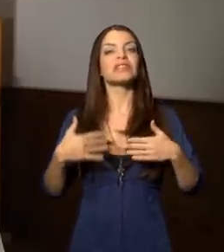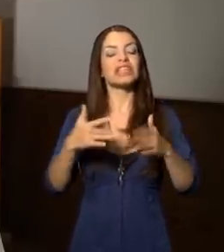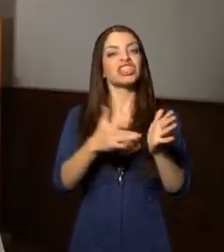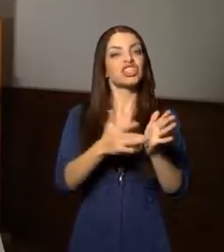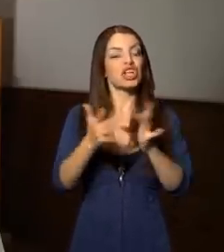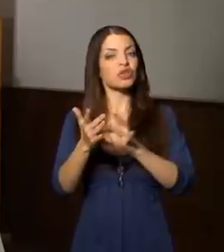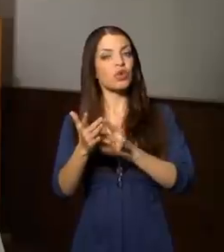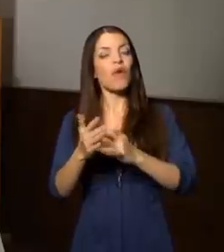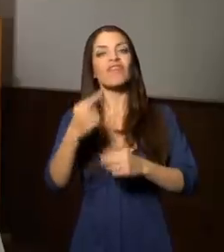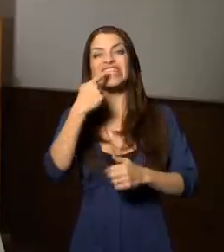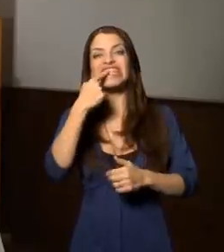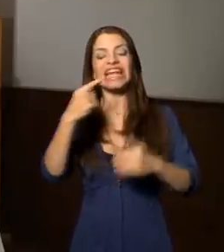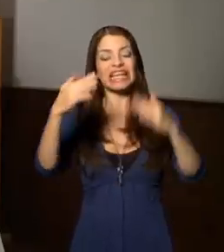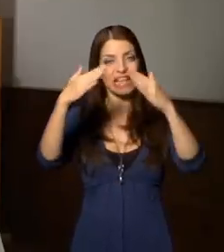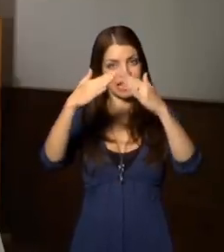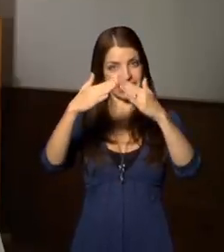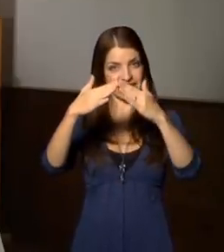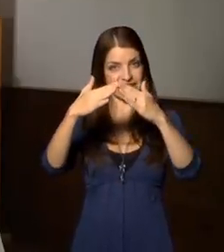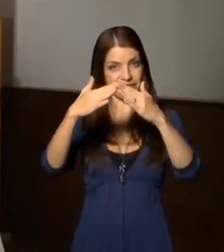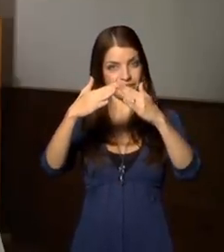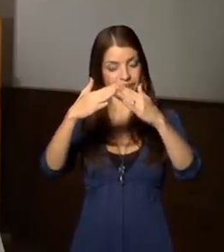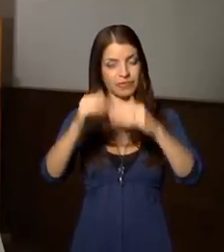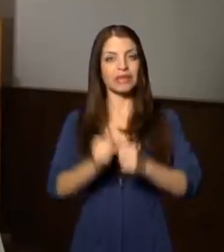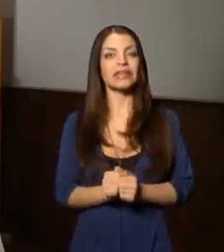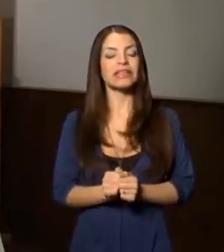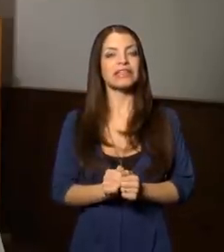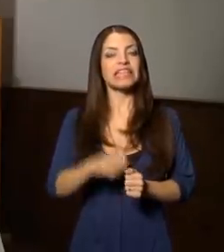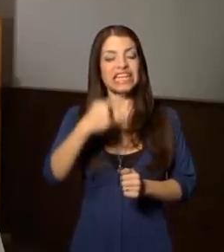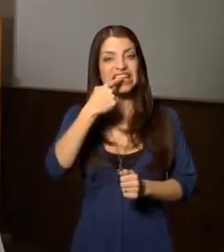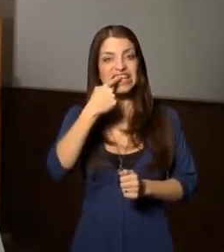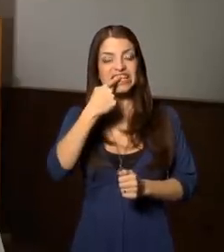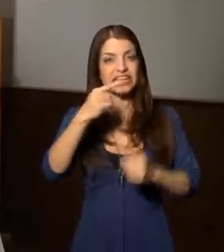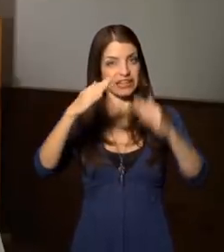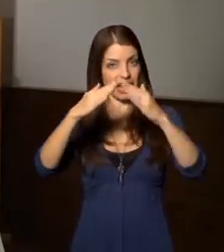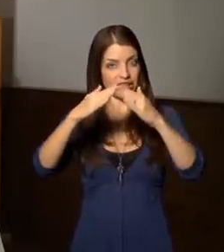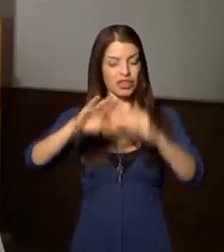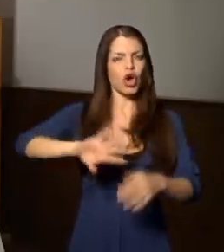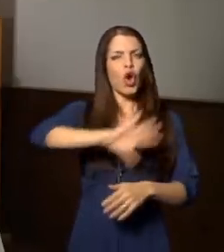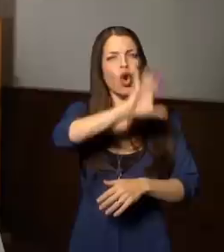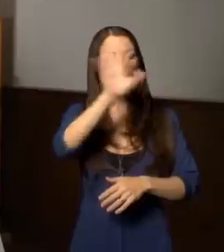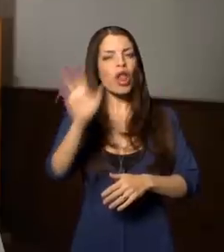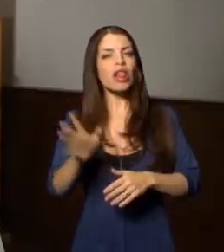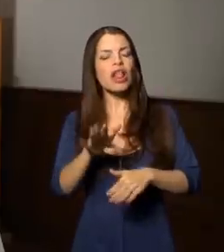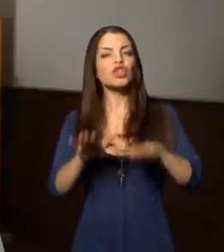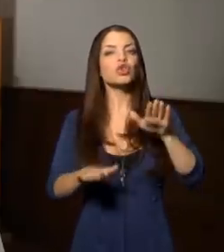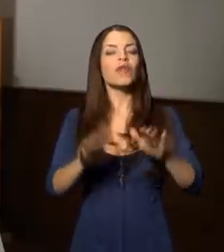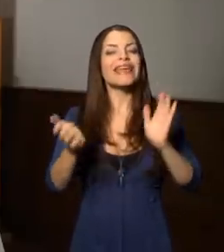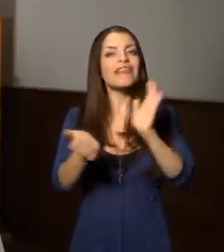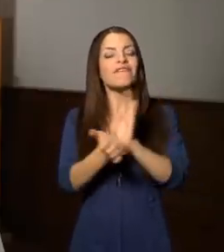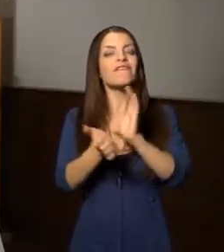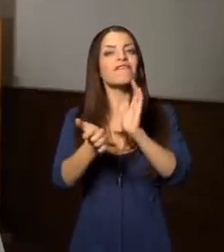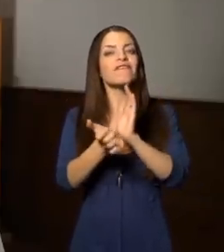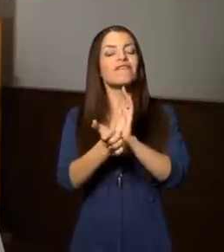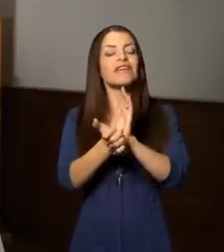Ġesu Kristu tul is-sena liturġika. Is-sena liturġika kollha kemm hi timxi